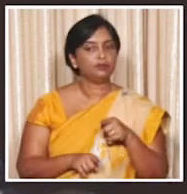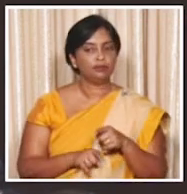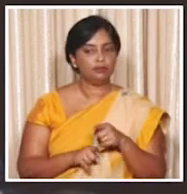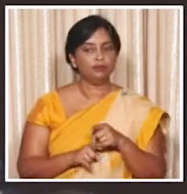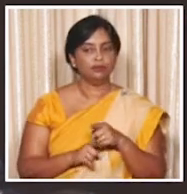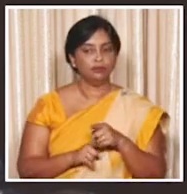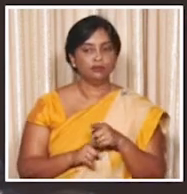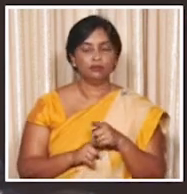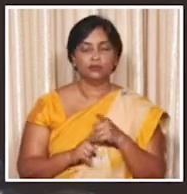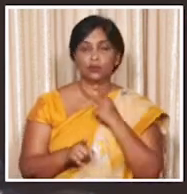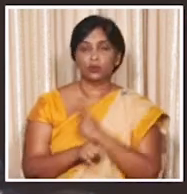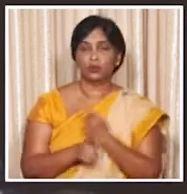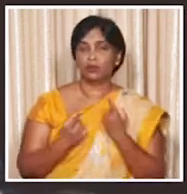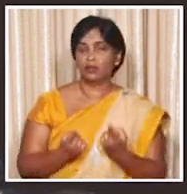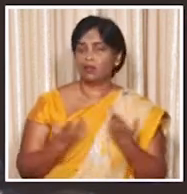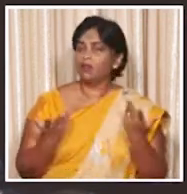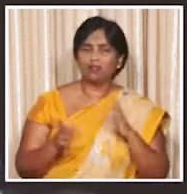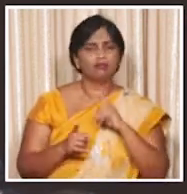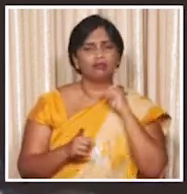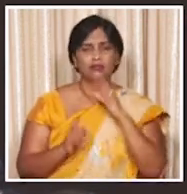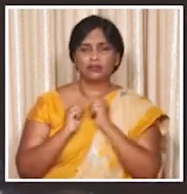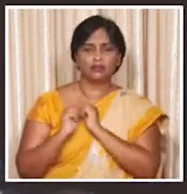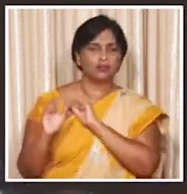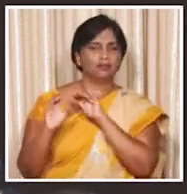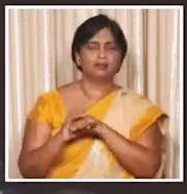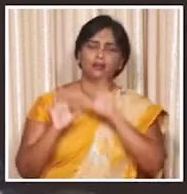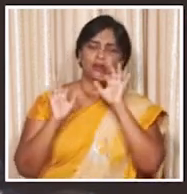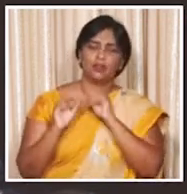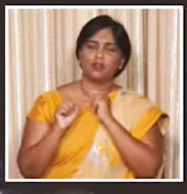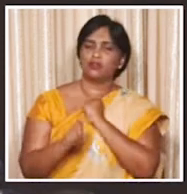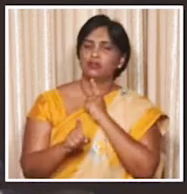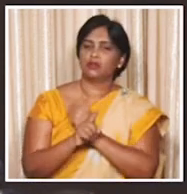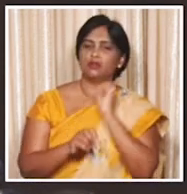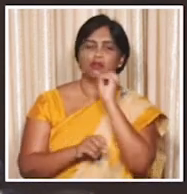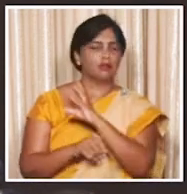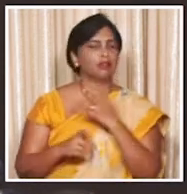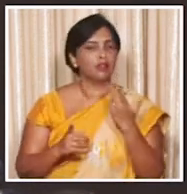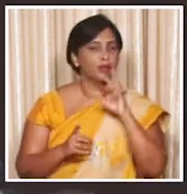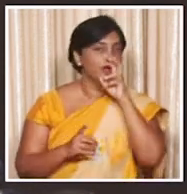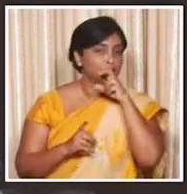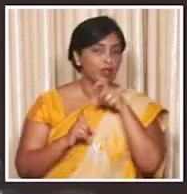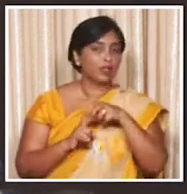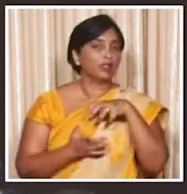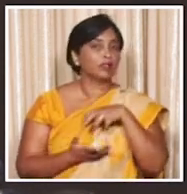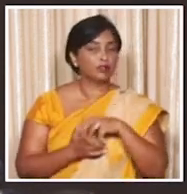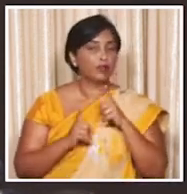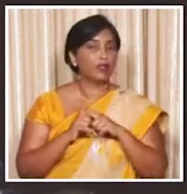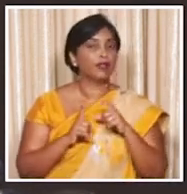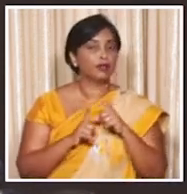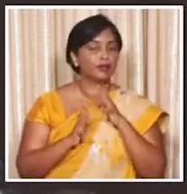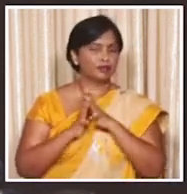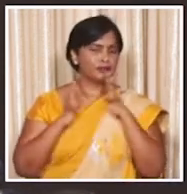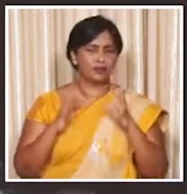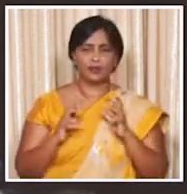அவருடைய நியமனம் மறுக்கப்பட்டுள்ளமை அம்மாணவியை மட்டுமல்லாது கிளிநொச்சி மாவட்டத்தின் கல்வியையும் பாதிப்பதாக அமைந்துள்ளது. ஆகவே